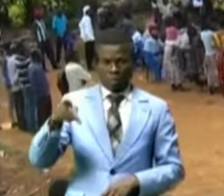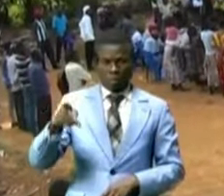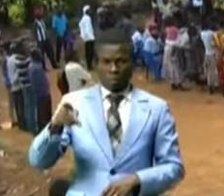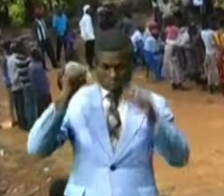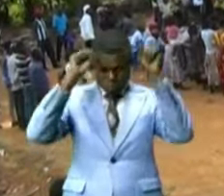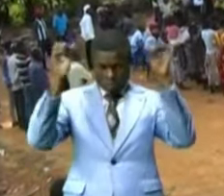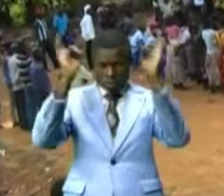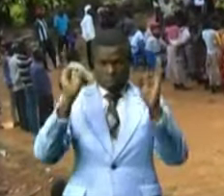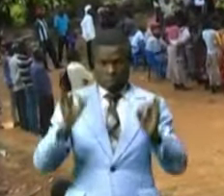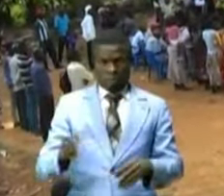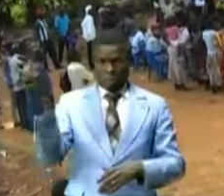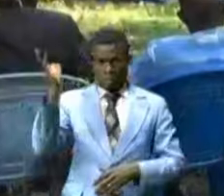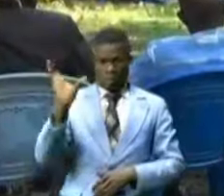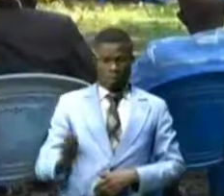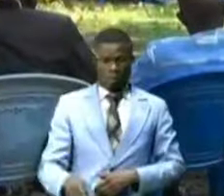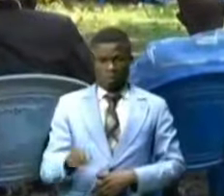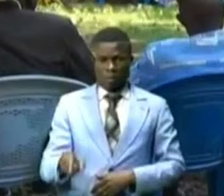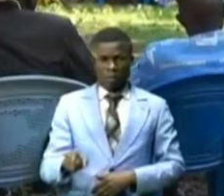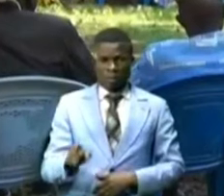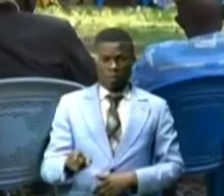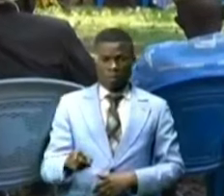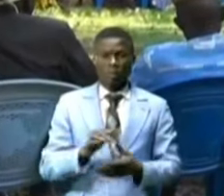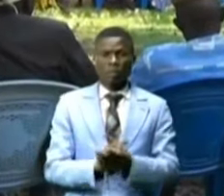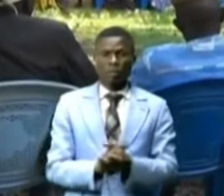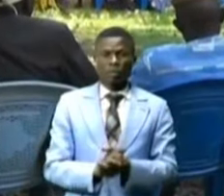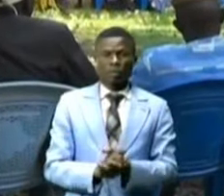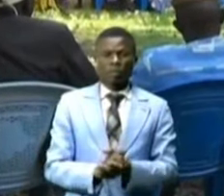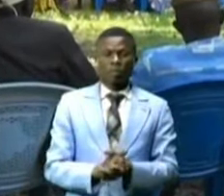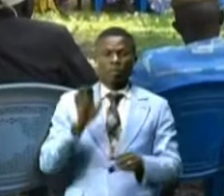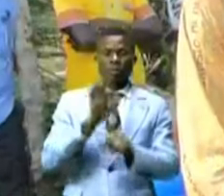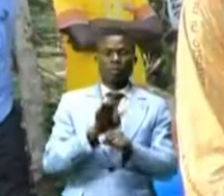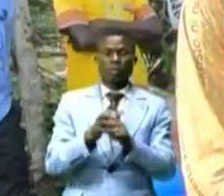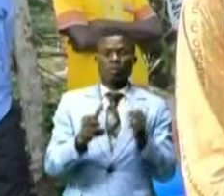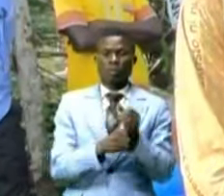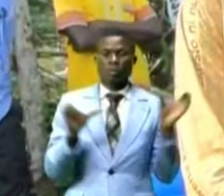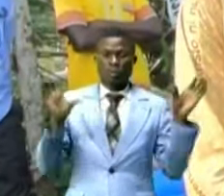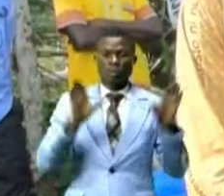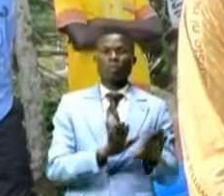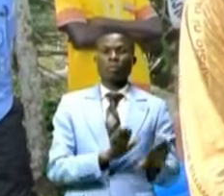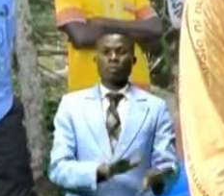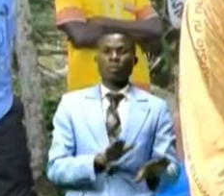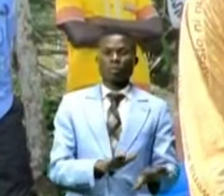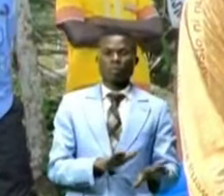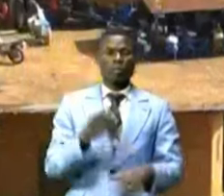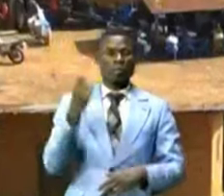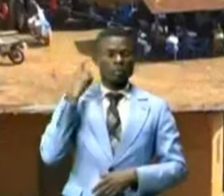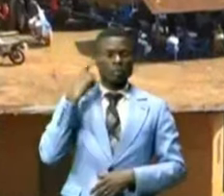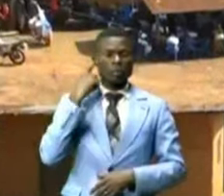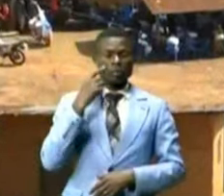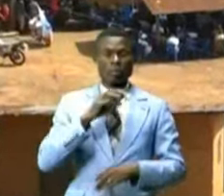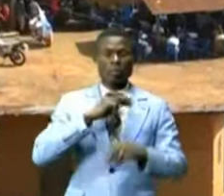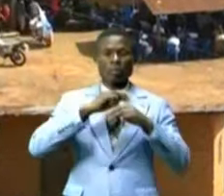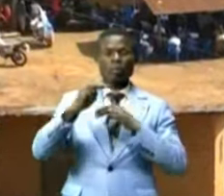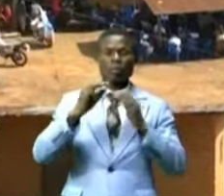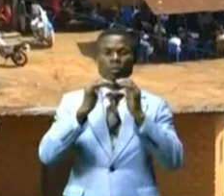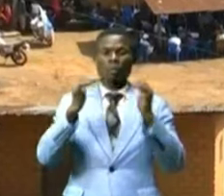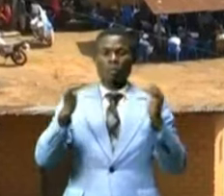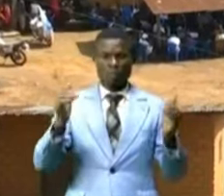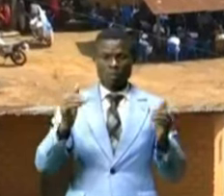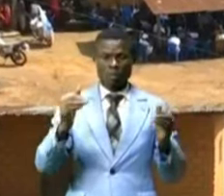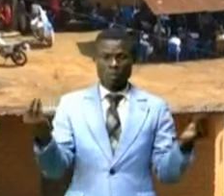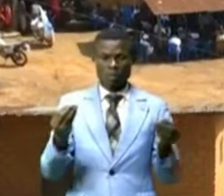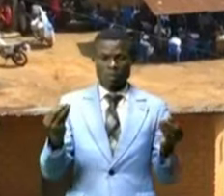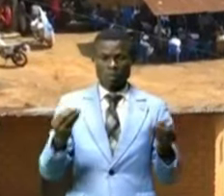central, Douce Mapangala Mabiala. Une foule immense l'attendait pour écouter un message de paix afin